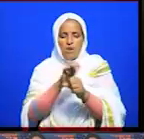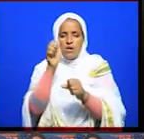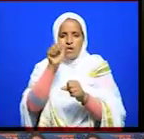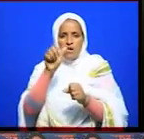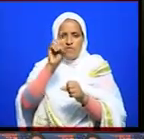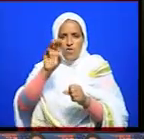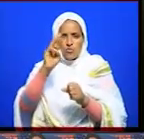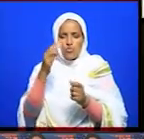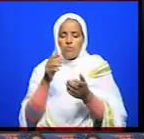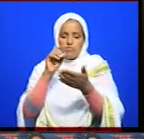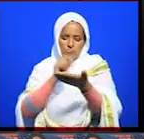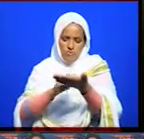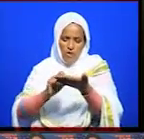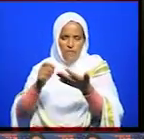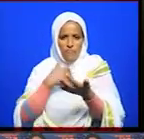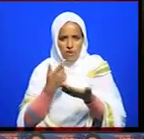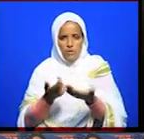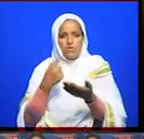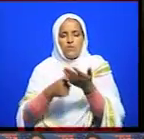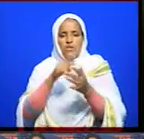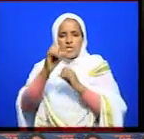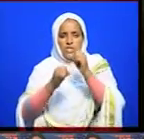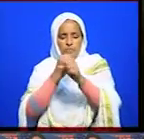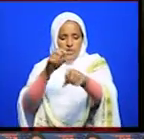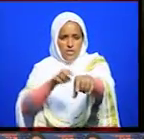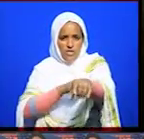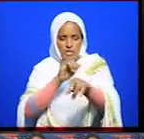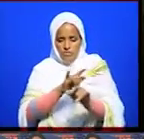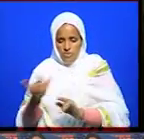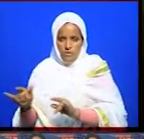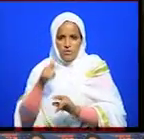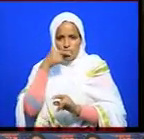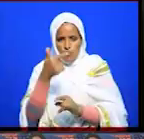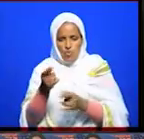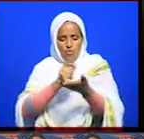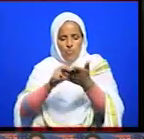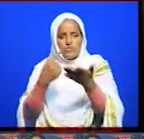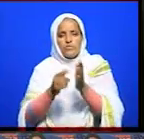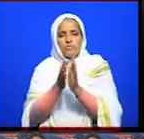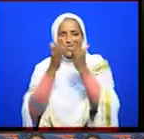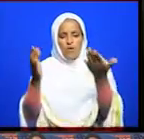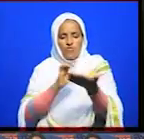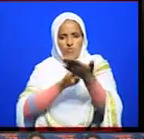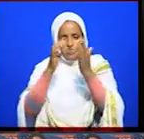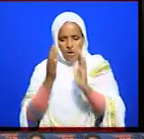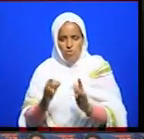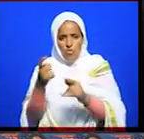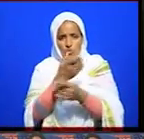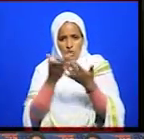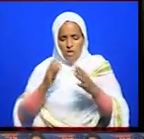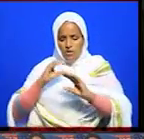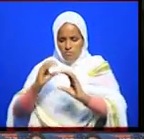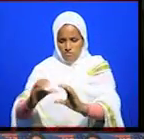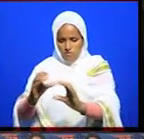ጳውሎስም በአዲስ ኪዳን ኤፌሶን 6:1 ላይ እዚያው አስቀምጦታል ይሄንንምና እድሜህ ይረዝም ዘንድ ብሎ ነው የሚያስቀምጠው። በዚህ